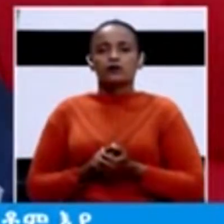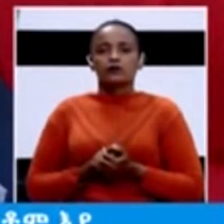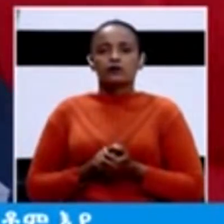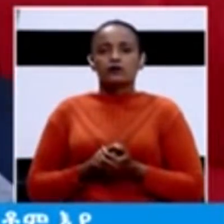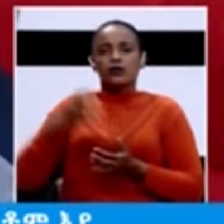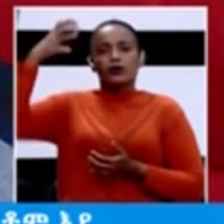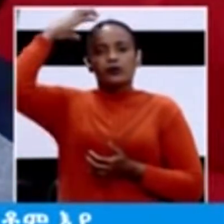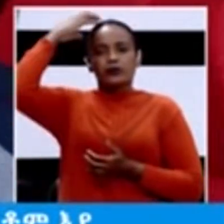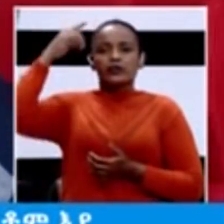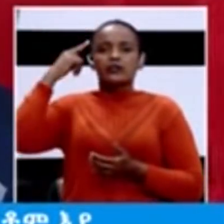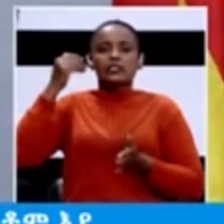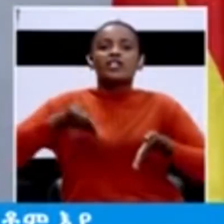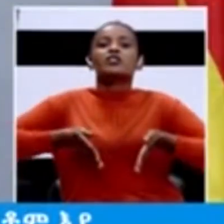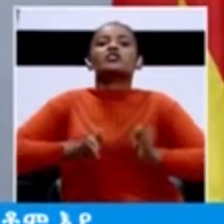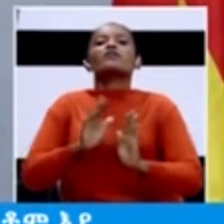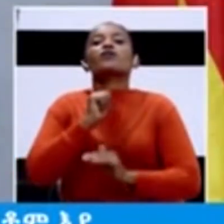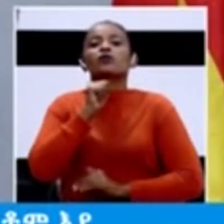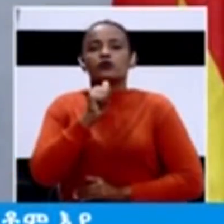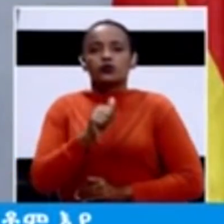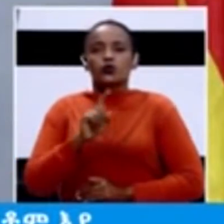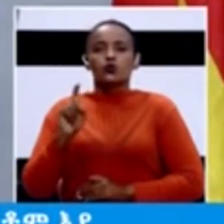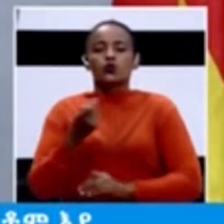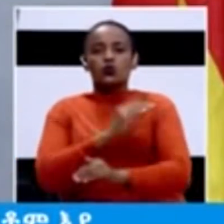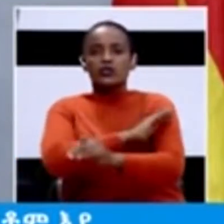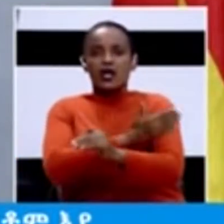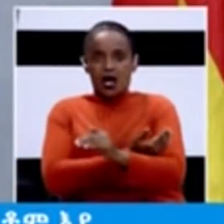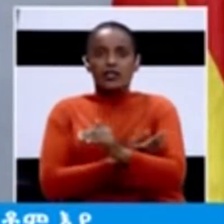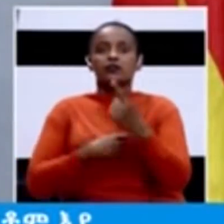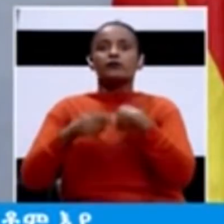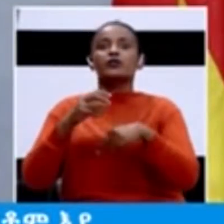መንግስቲ ትግራይ ዘይፈቐደሉ ዝኾነ ሓይሊ እንትመፅኡ ወራሪ እዩ